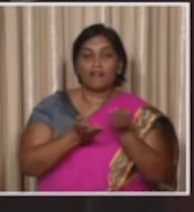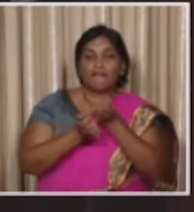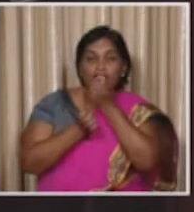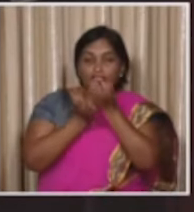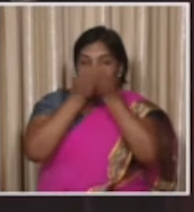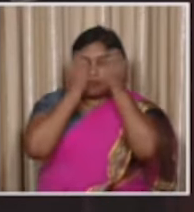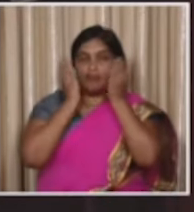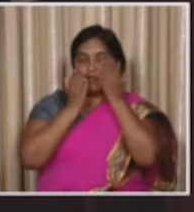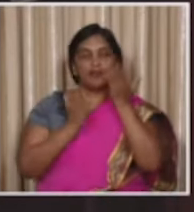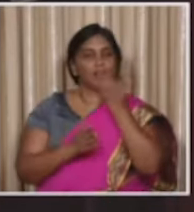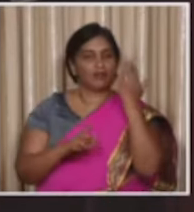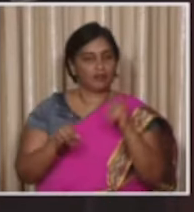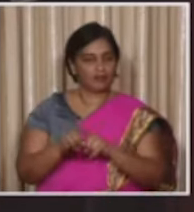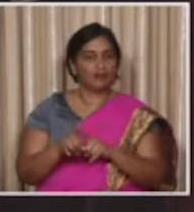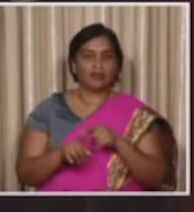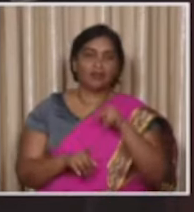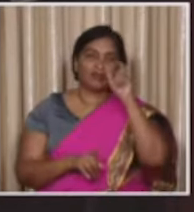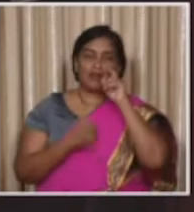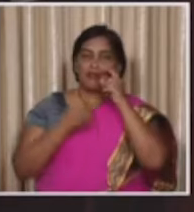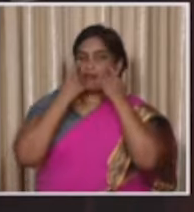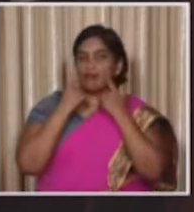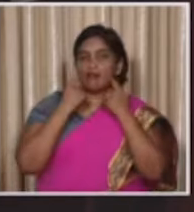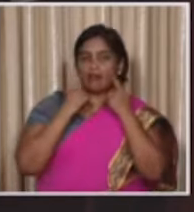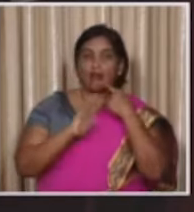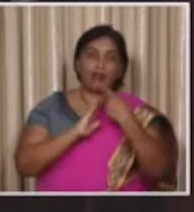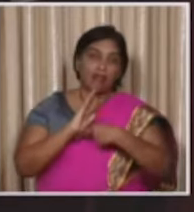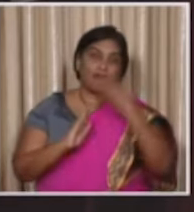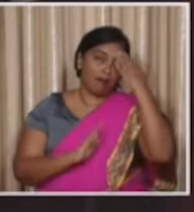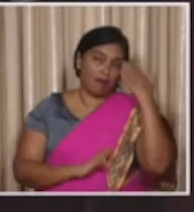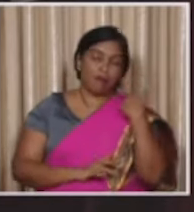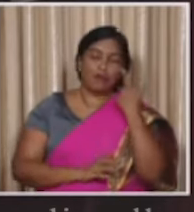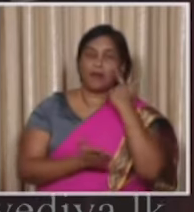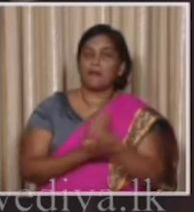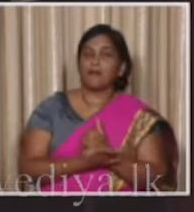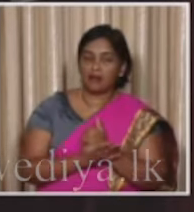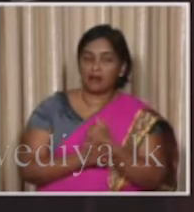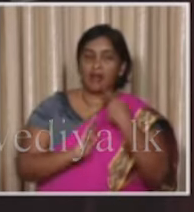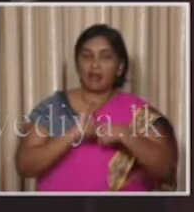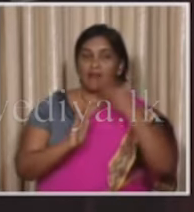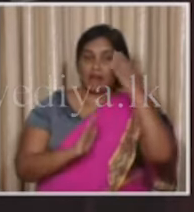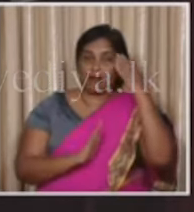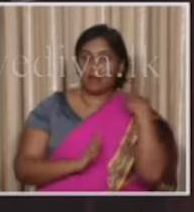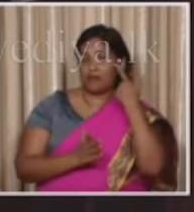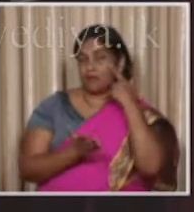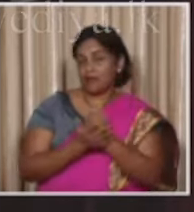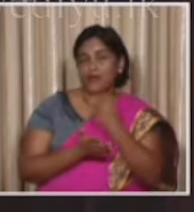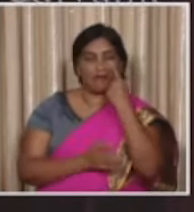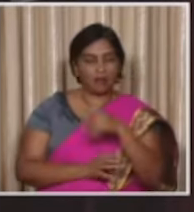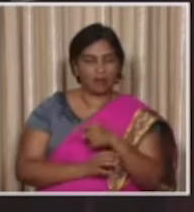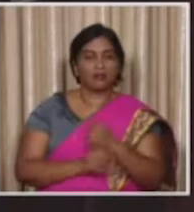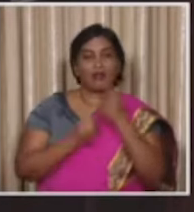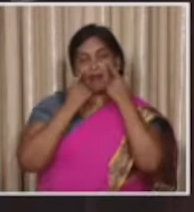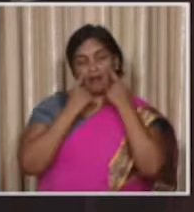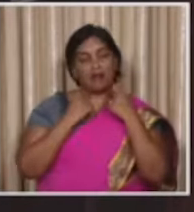හැකි. අපි දැක්ක අඬ නැඬිල්ල ලක්කම්මට අමාරුයිනේ. ලක්කම්මට අමාරුව හින්දා